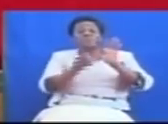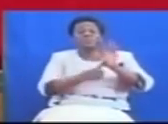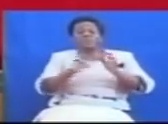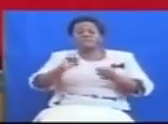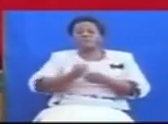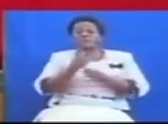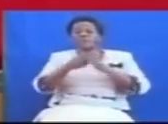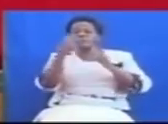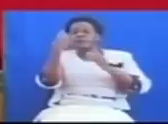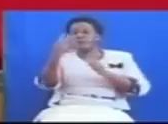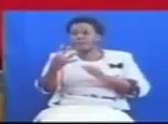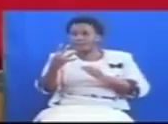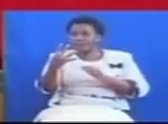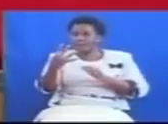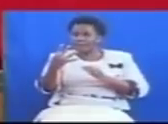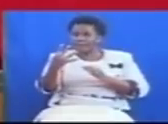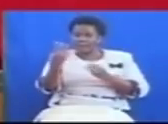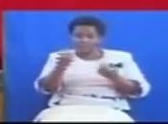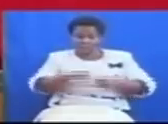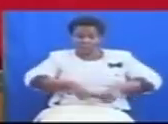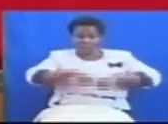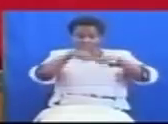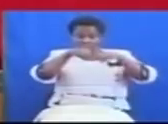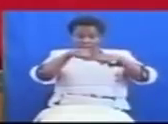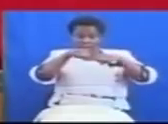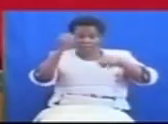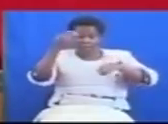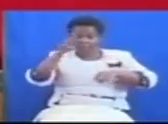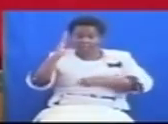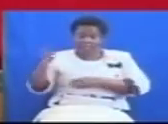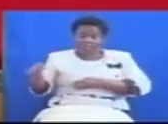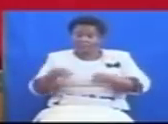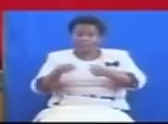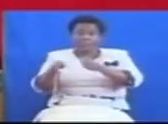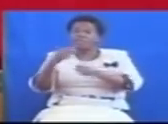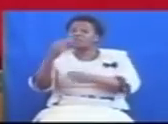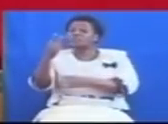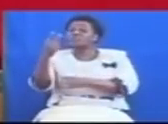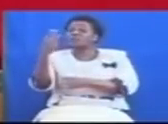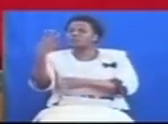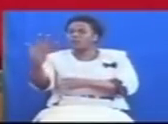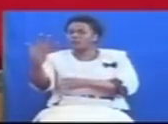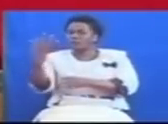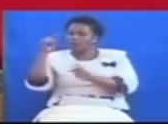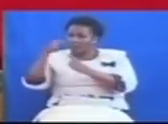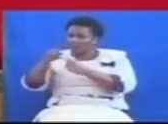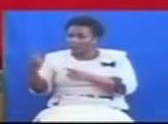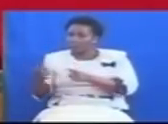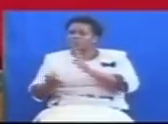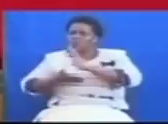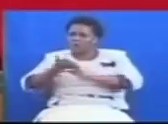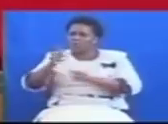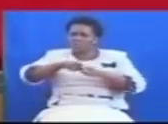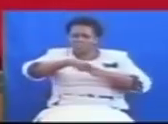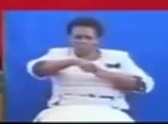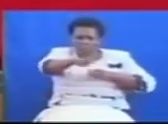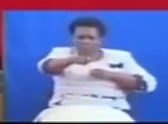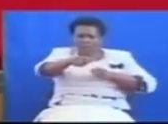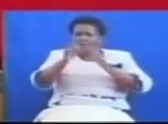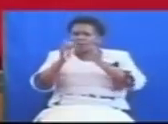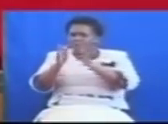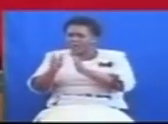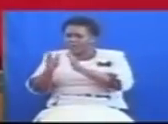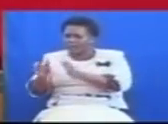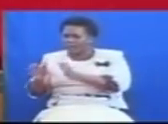6,400,000,000 kwenye mamlaka za serikali za mitaa 25 kwa ajili ya kupima, kupanga na kumilikisha